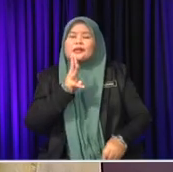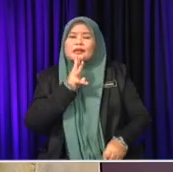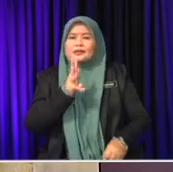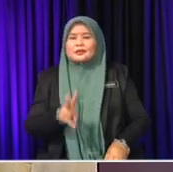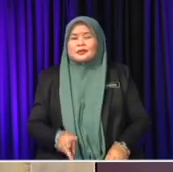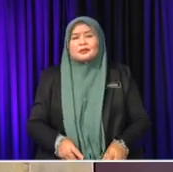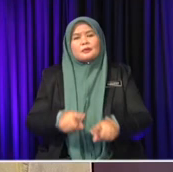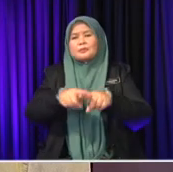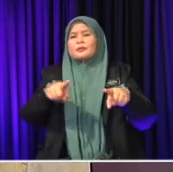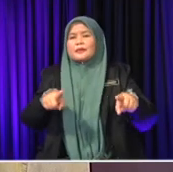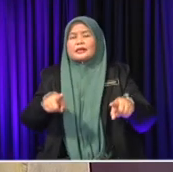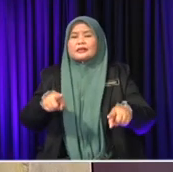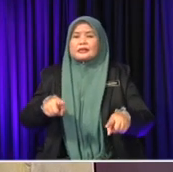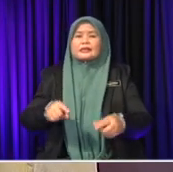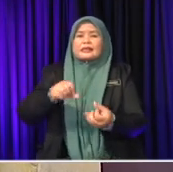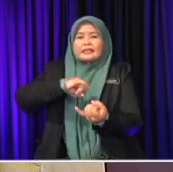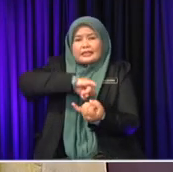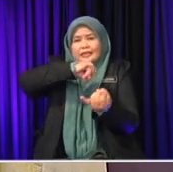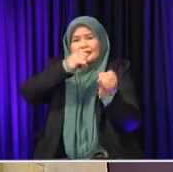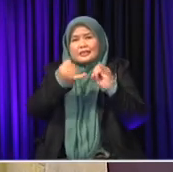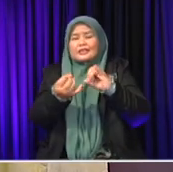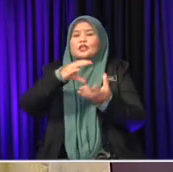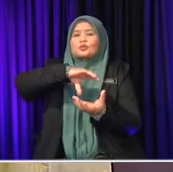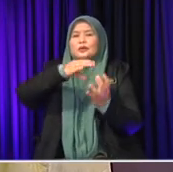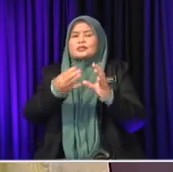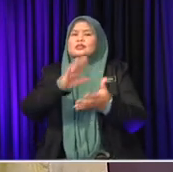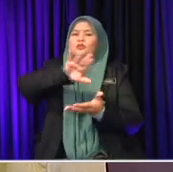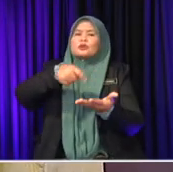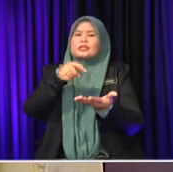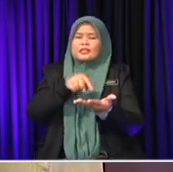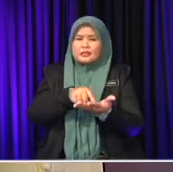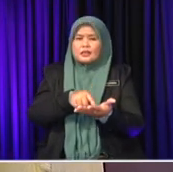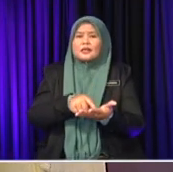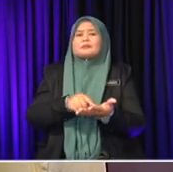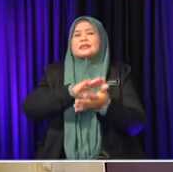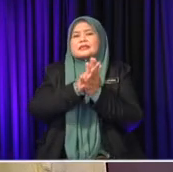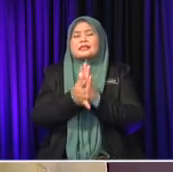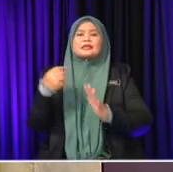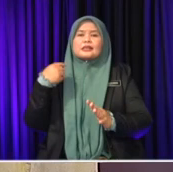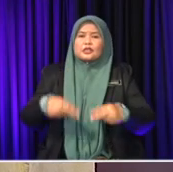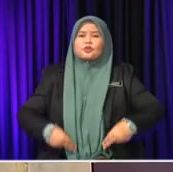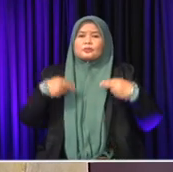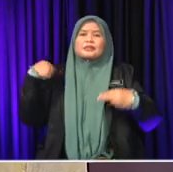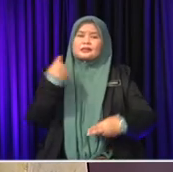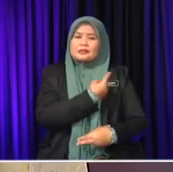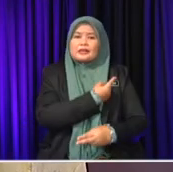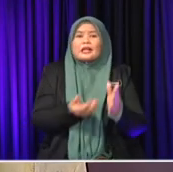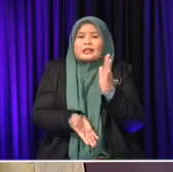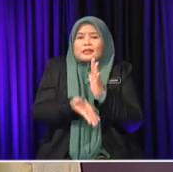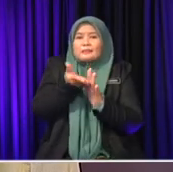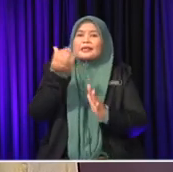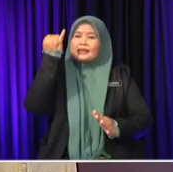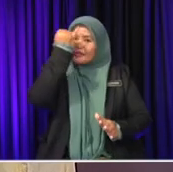berbagai jenis iklim dan cuaca semua ini menjadikan hidup kita lebih